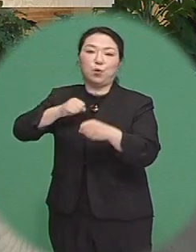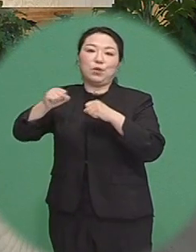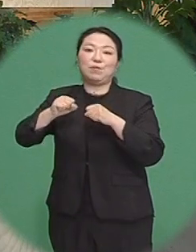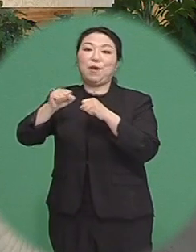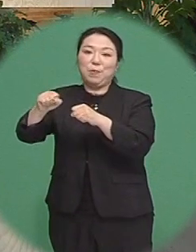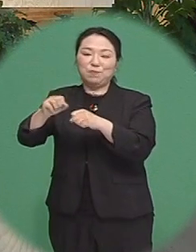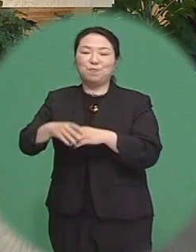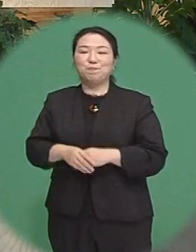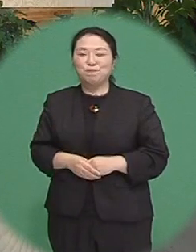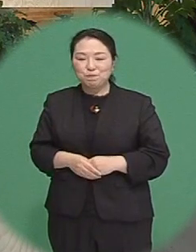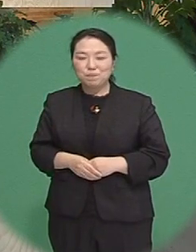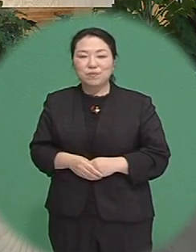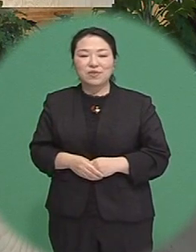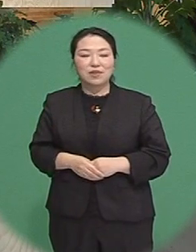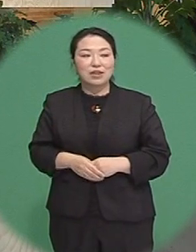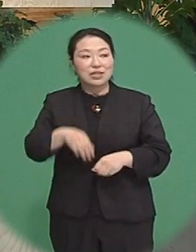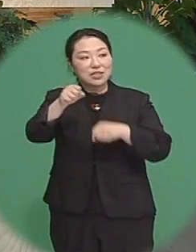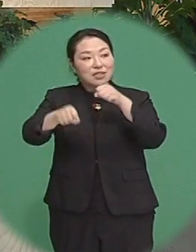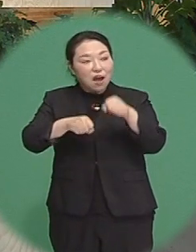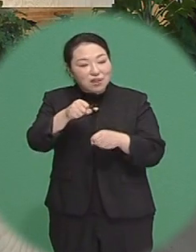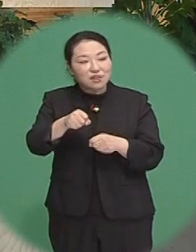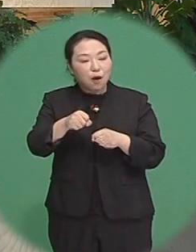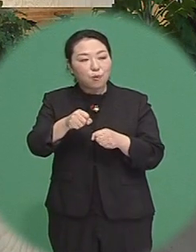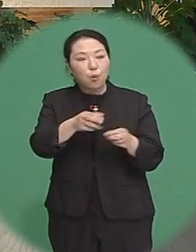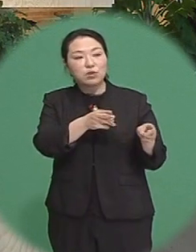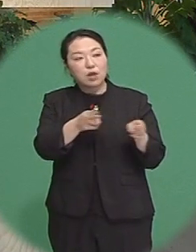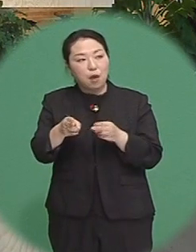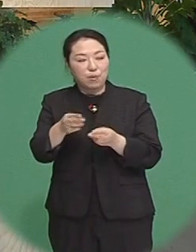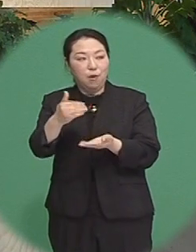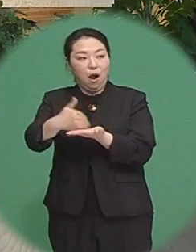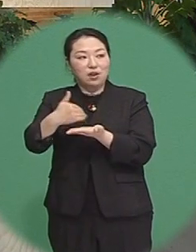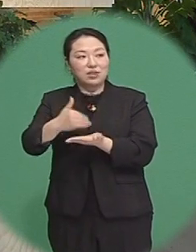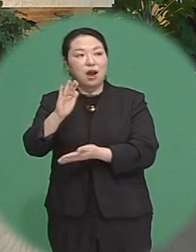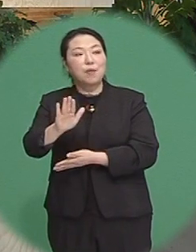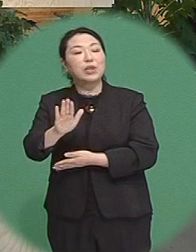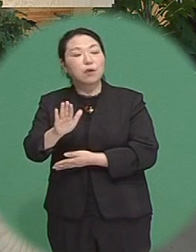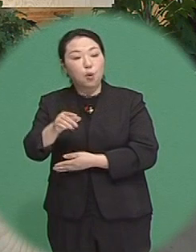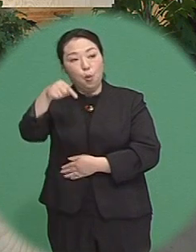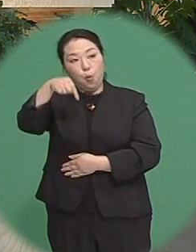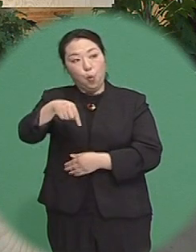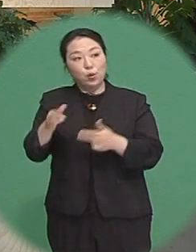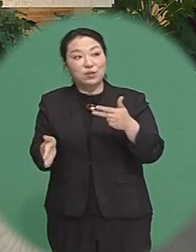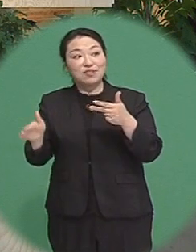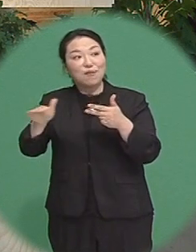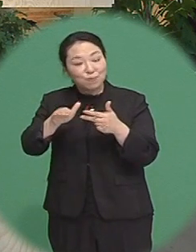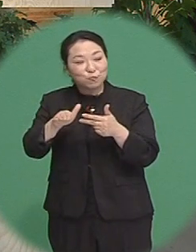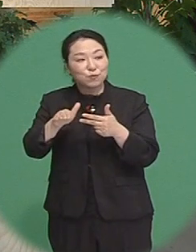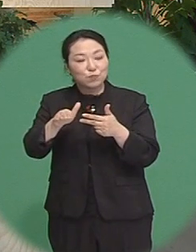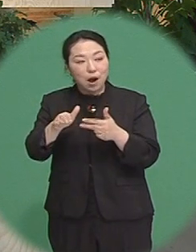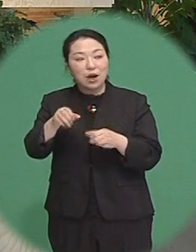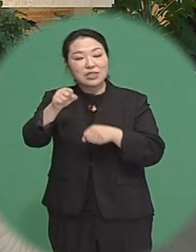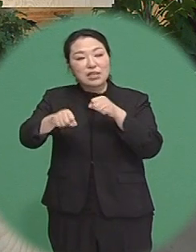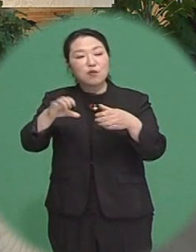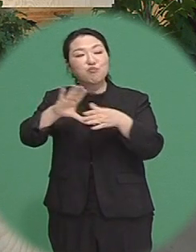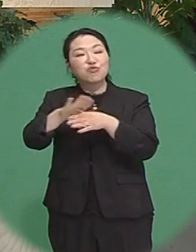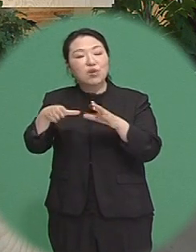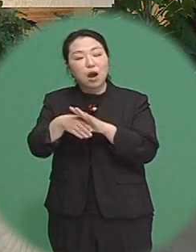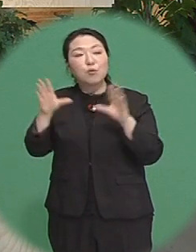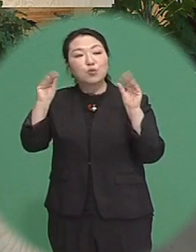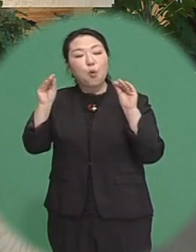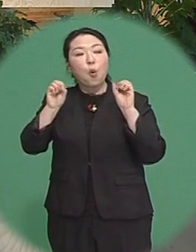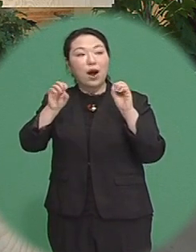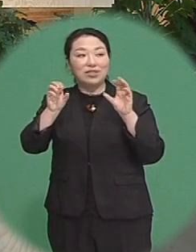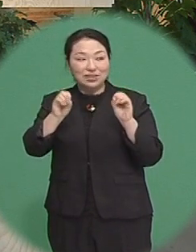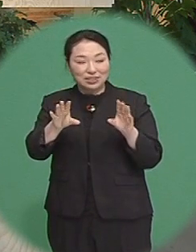自転車が走る環境整備のお話がありましたが今日伺っているこちらの施設が自転車文化の情報発信